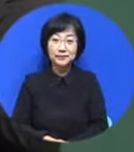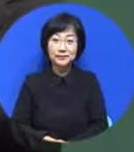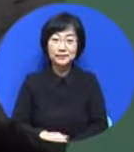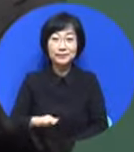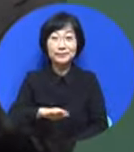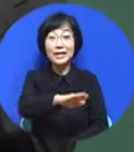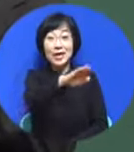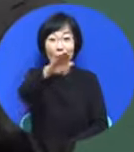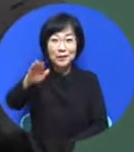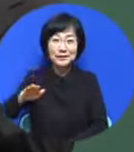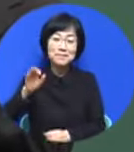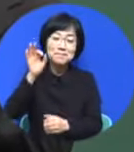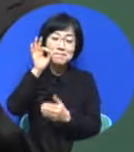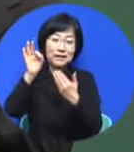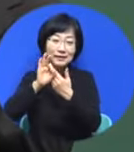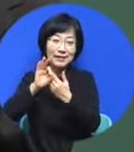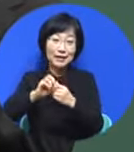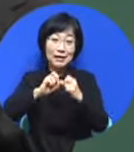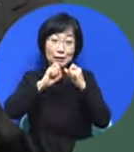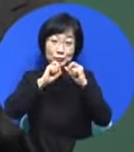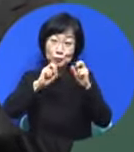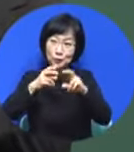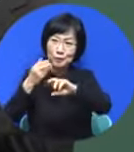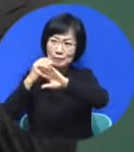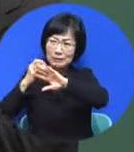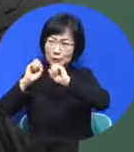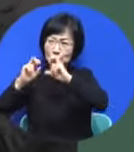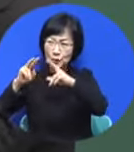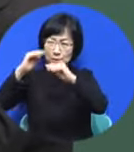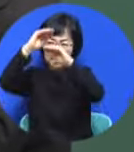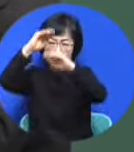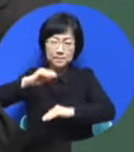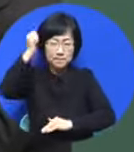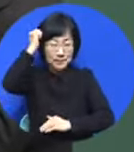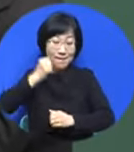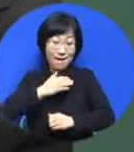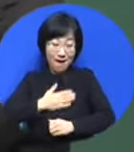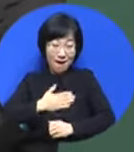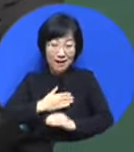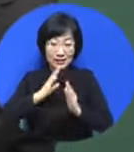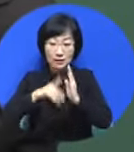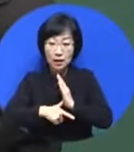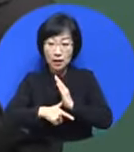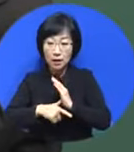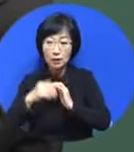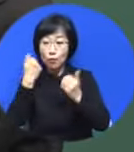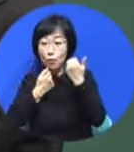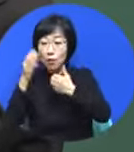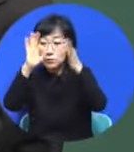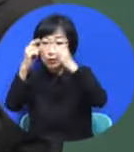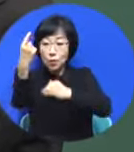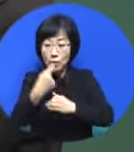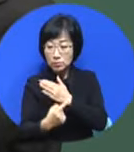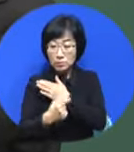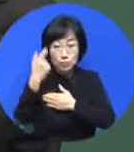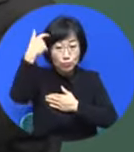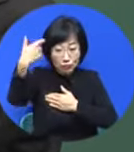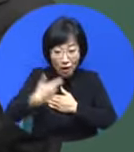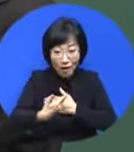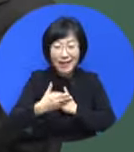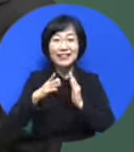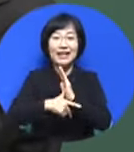사람이 물어봐요. If you really understand this fact, and because the kingdom of God is factually, realistically coming, other people will come to you and ask you, and all you need to do is